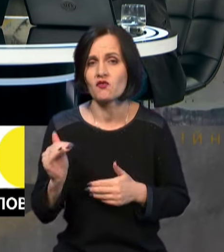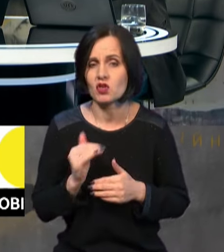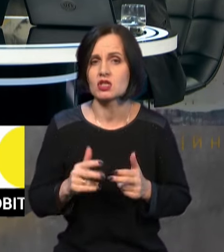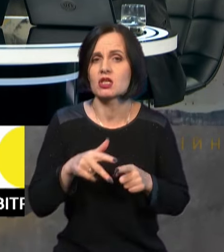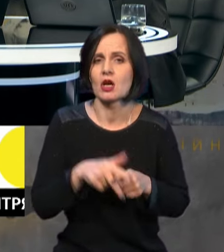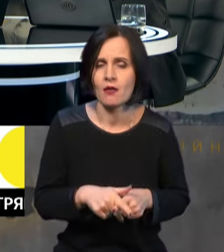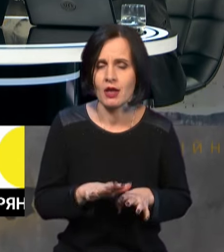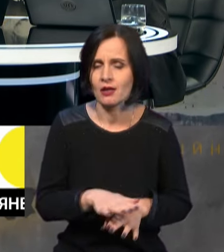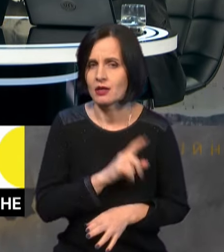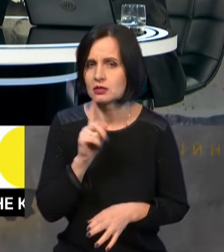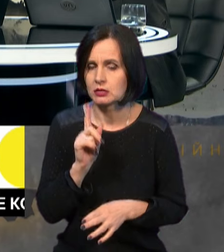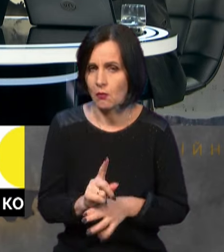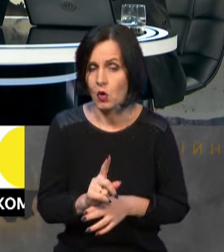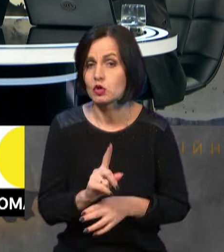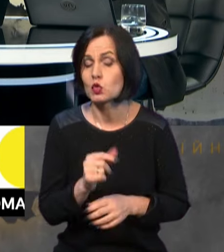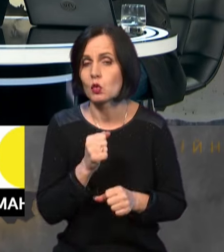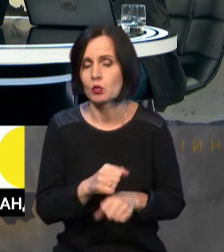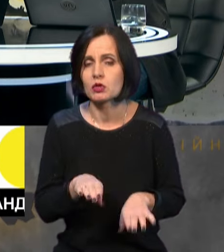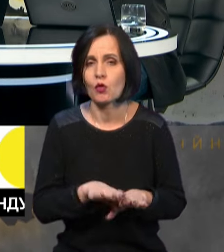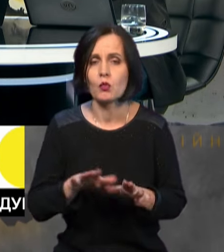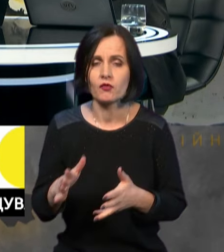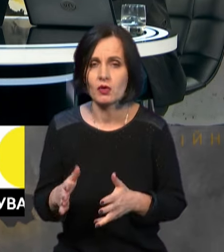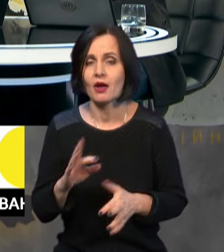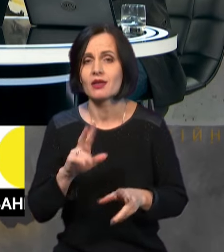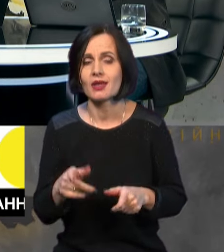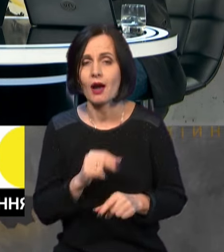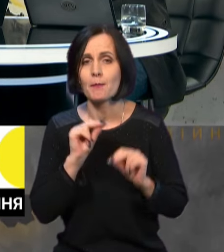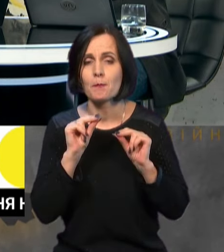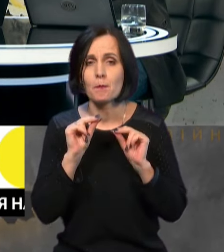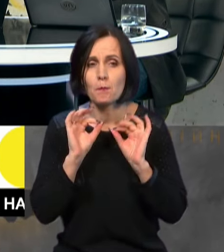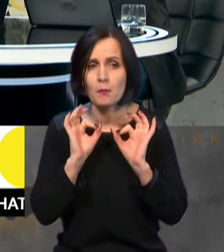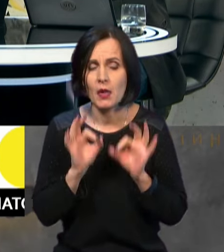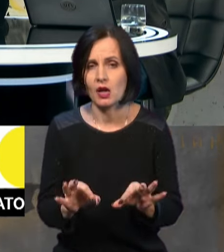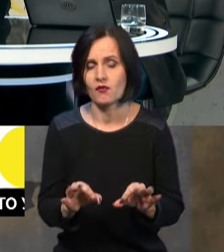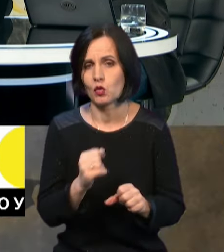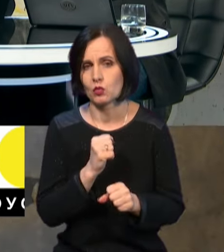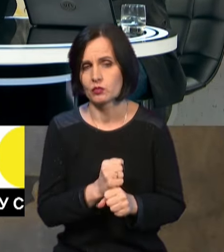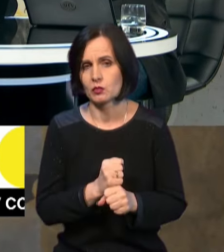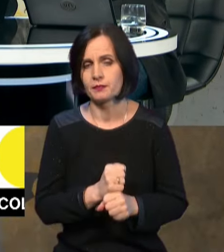які не дозволені, наприклад. Що робити в такому випадку? Як правильно ось тут вчинити?